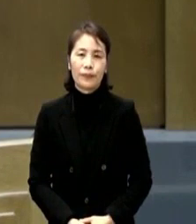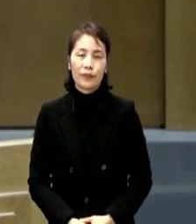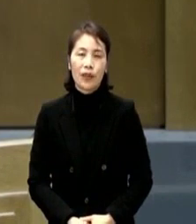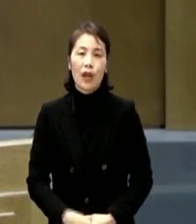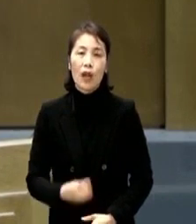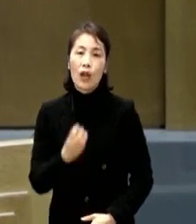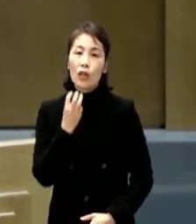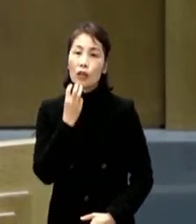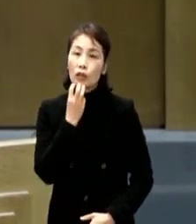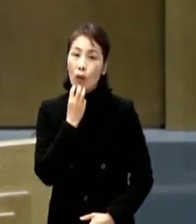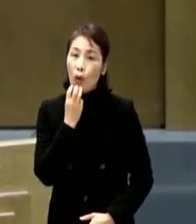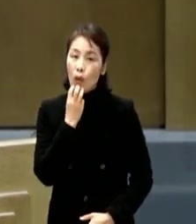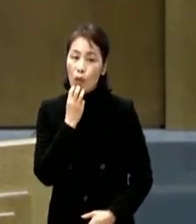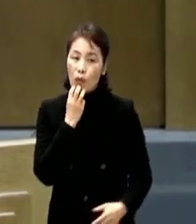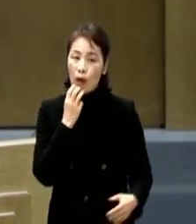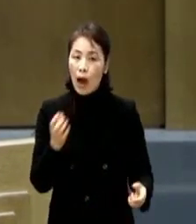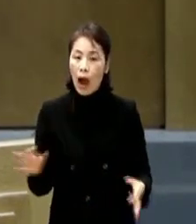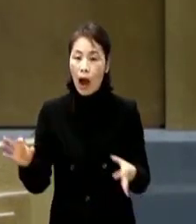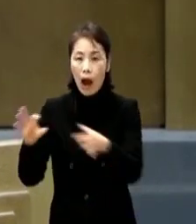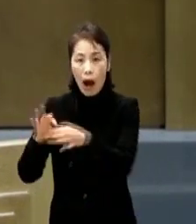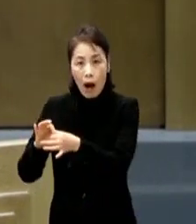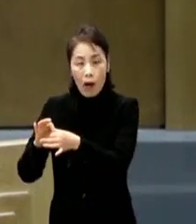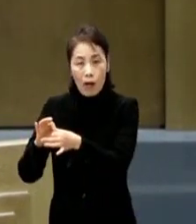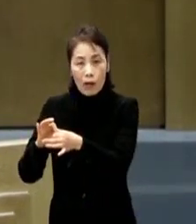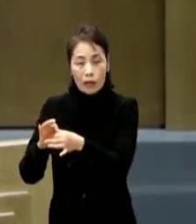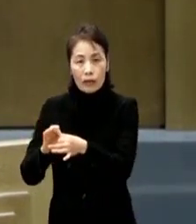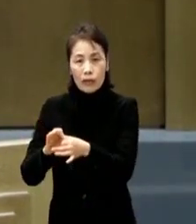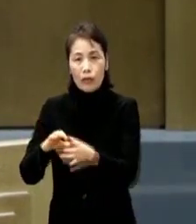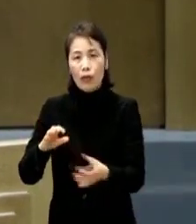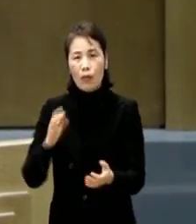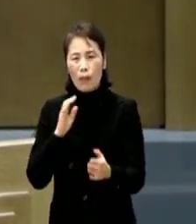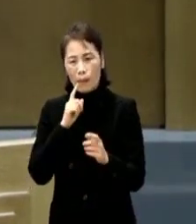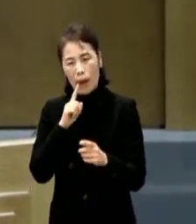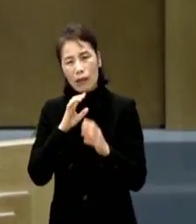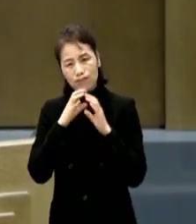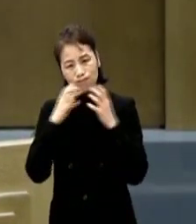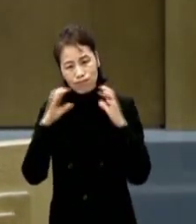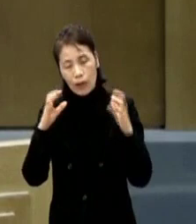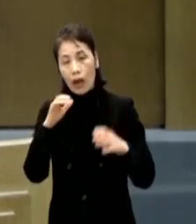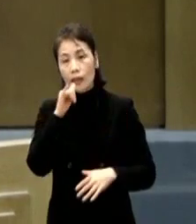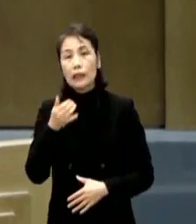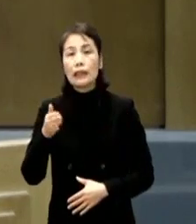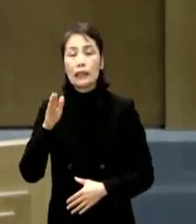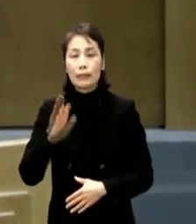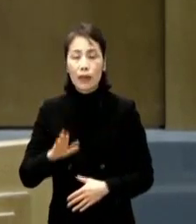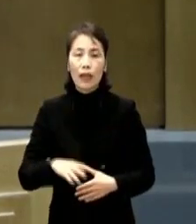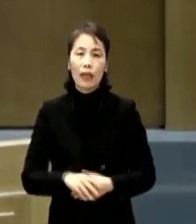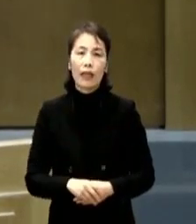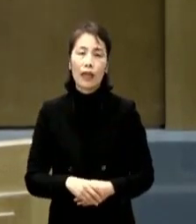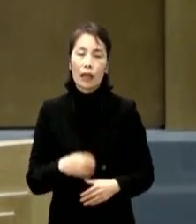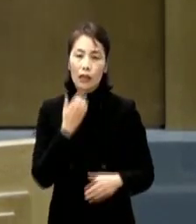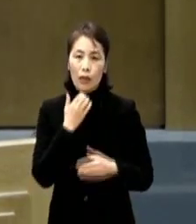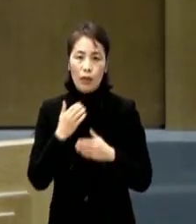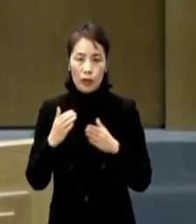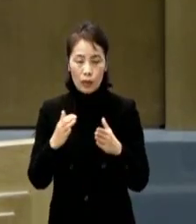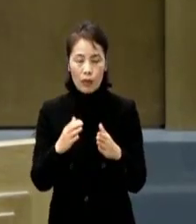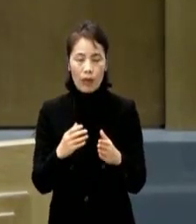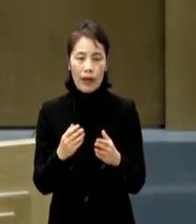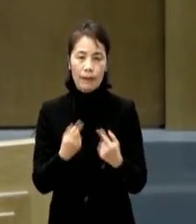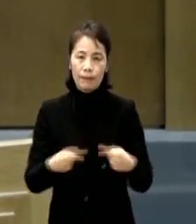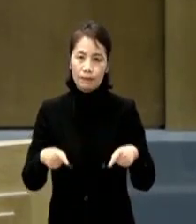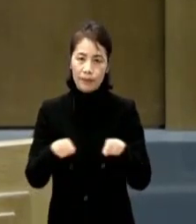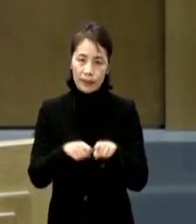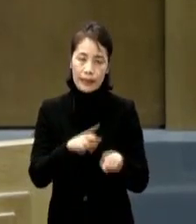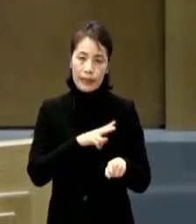서울 편입 등 정치적 논란이 있지만 경기도는 앞으로도 도의회와 한 몸으로 흔들림